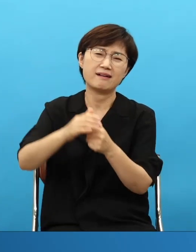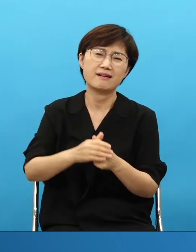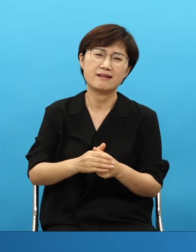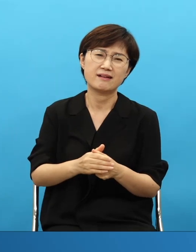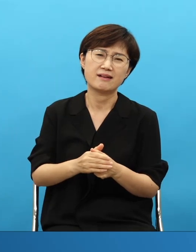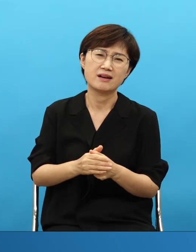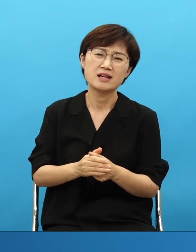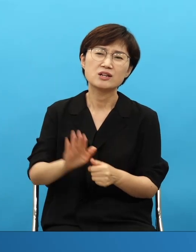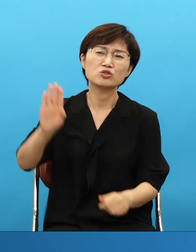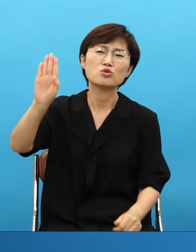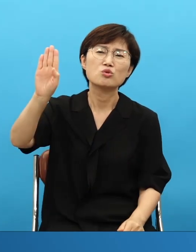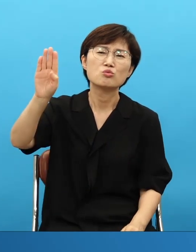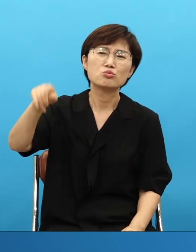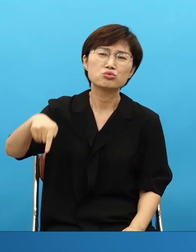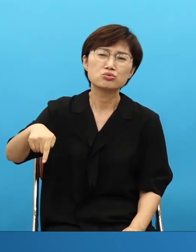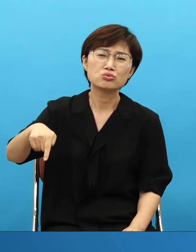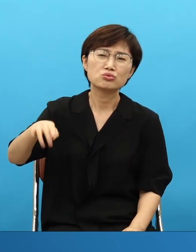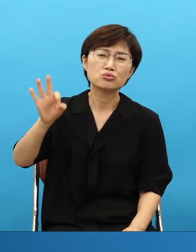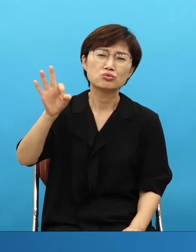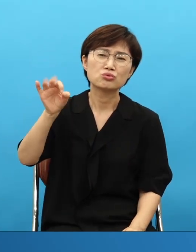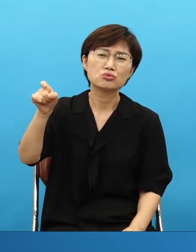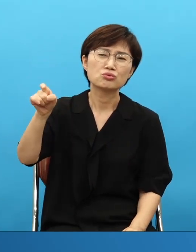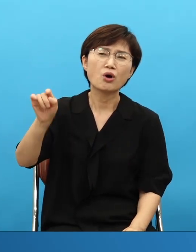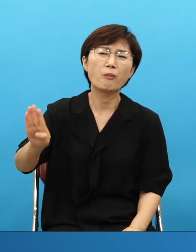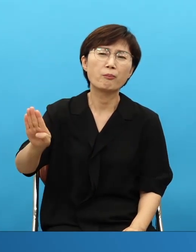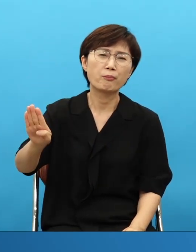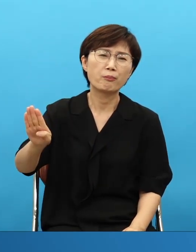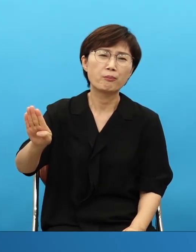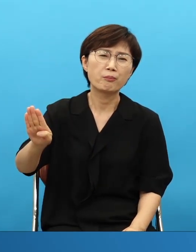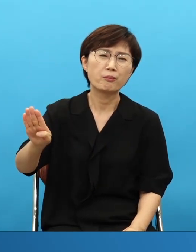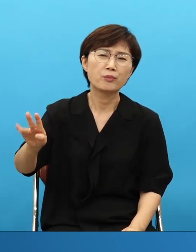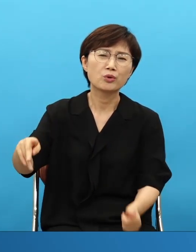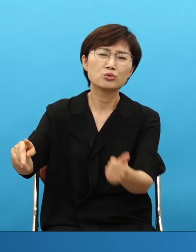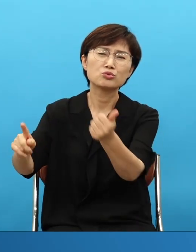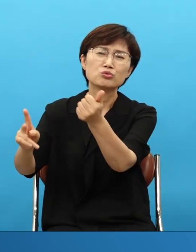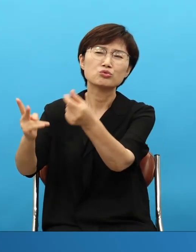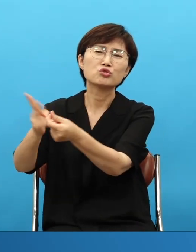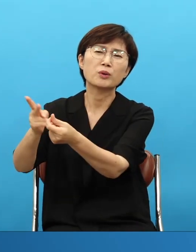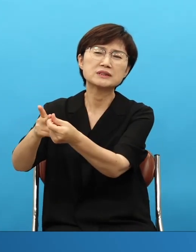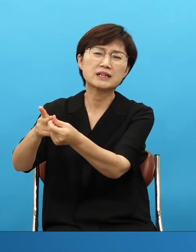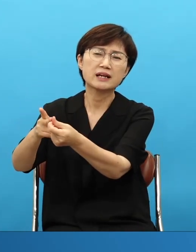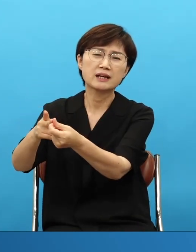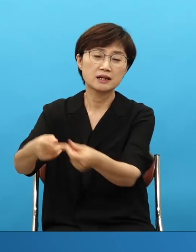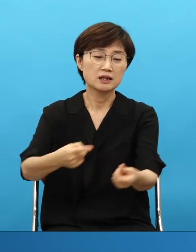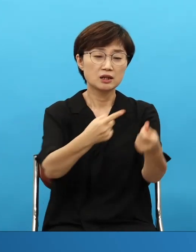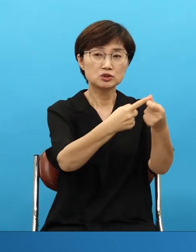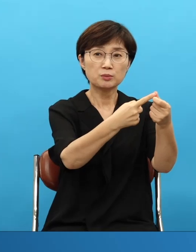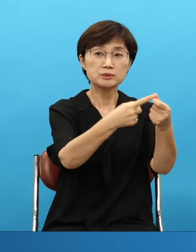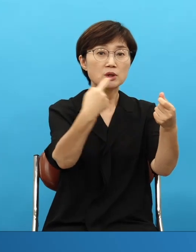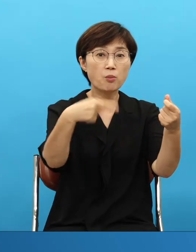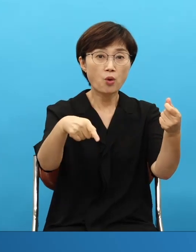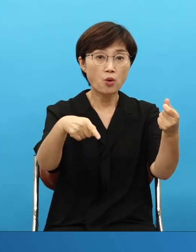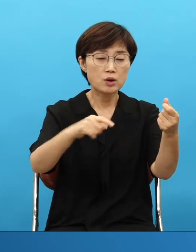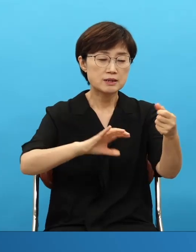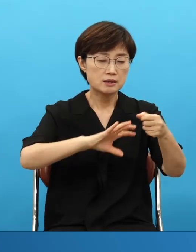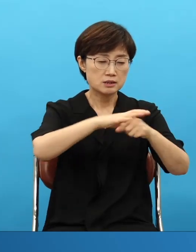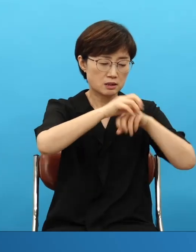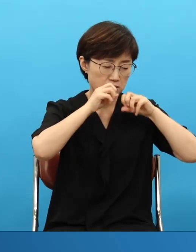是副业。 요셉의 본업은 세계선교입니다. 约瑟的主业是世界宣教。 아시겠죠?